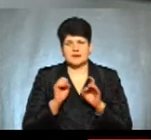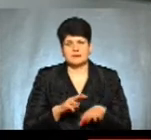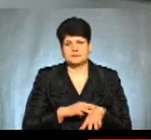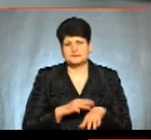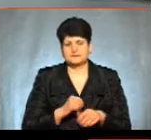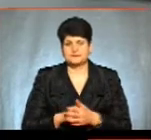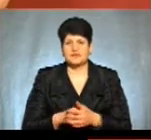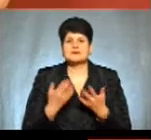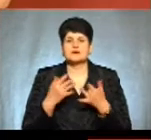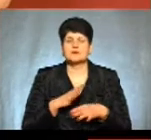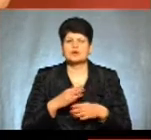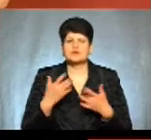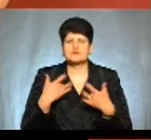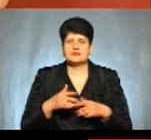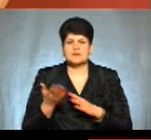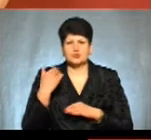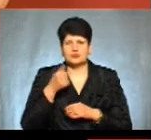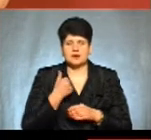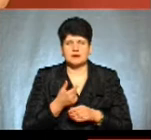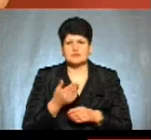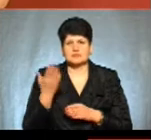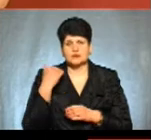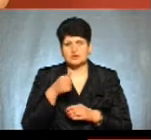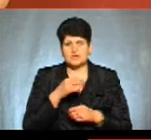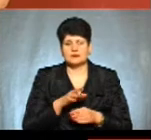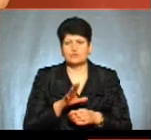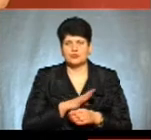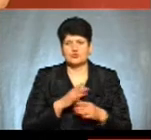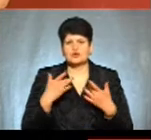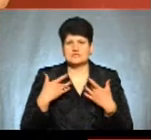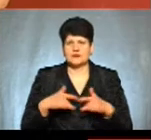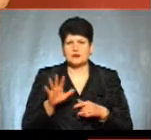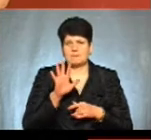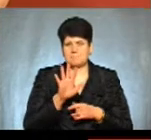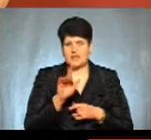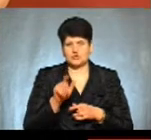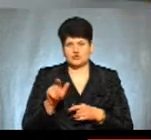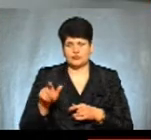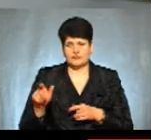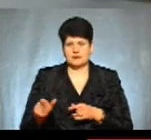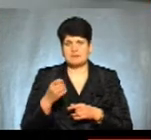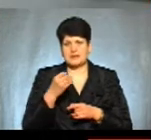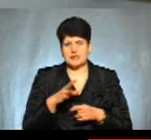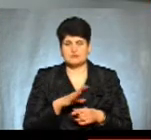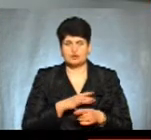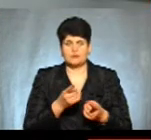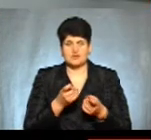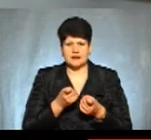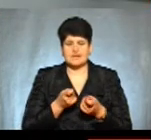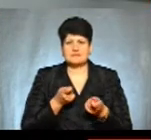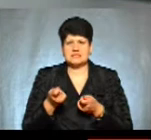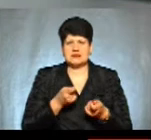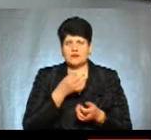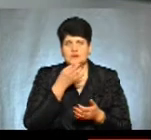правоохоронні органи. Скільки було звільнено за минулий рік? За минулий рік було звільнено 5 чоловік, 15 було притягнуто до